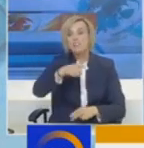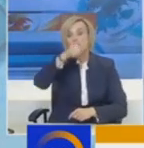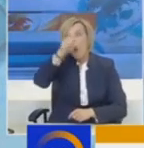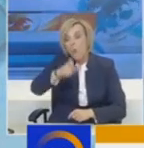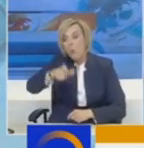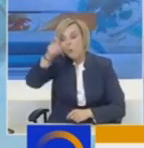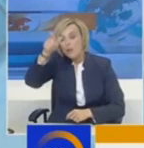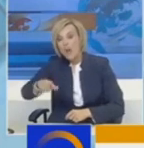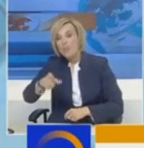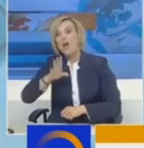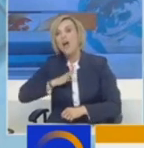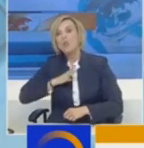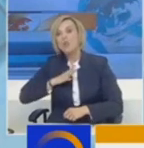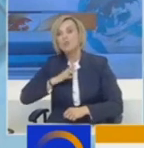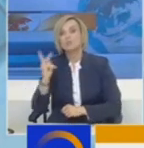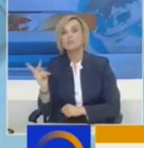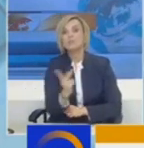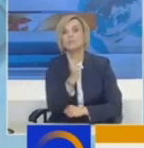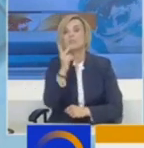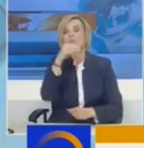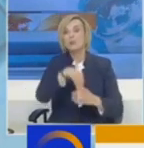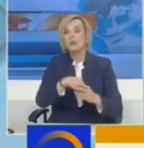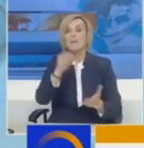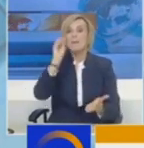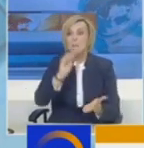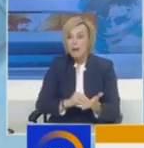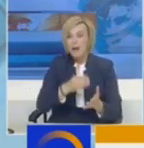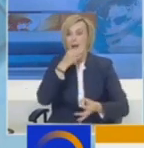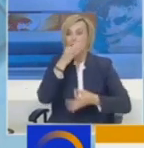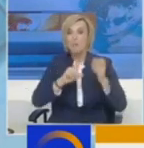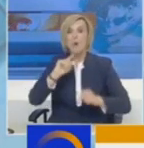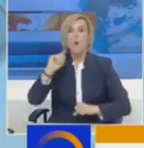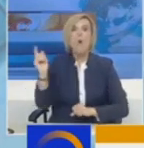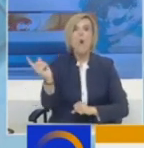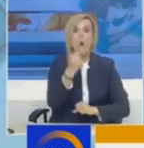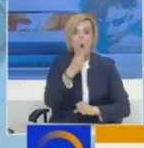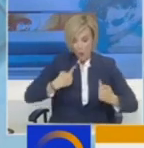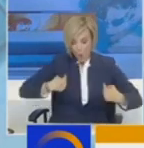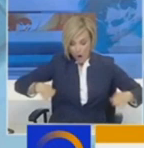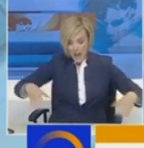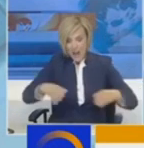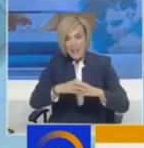την κοινωνία. Το ξανατονίζω. Όλοι είμαστε